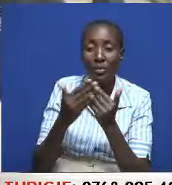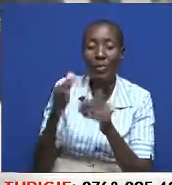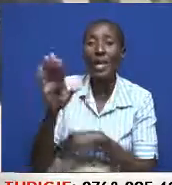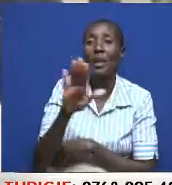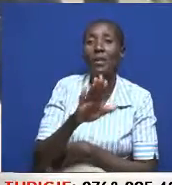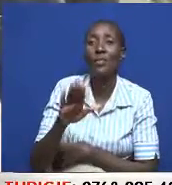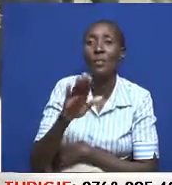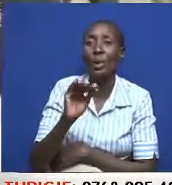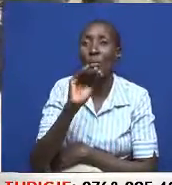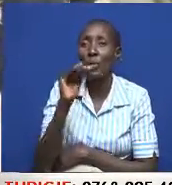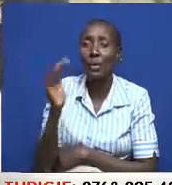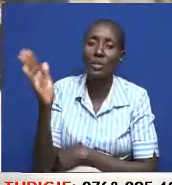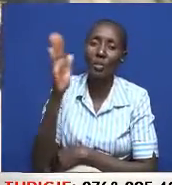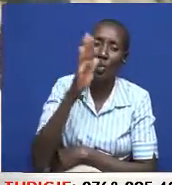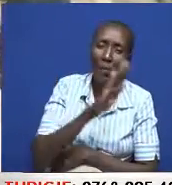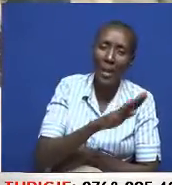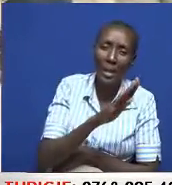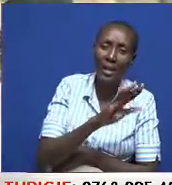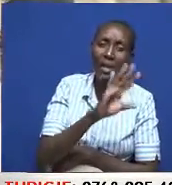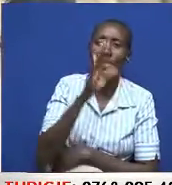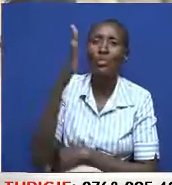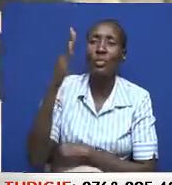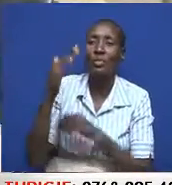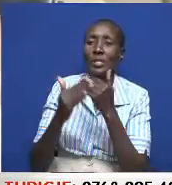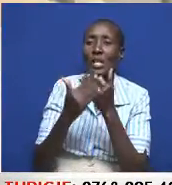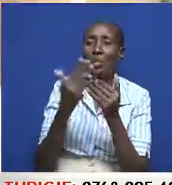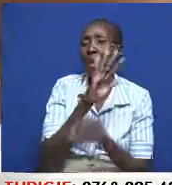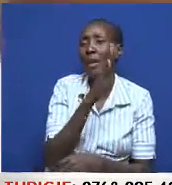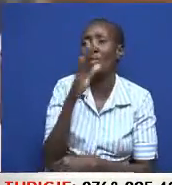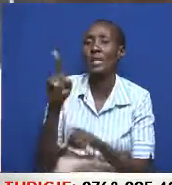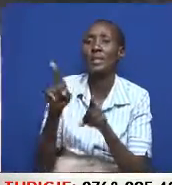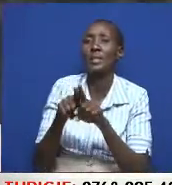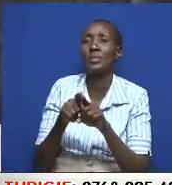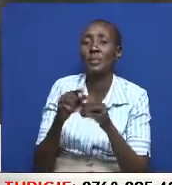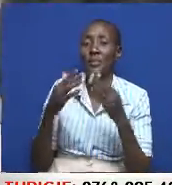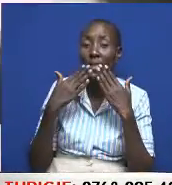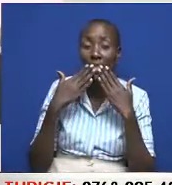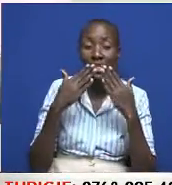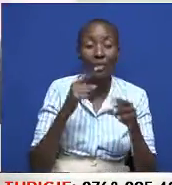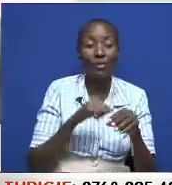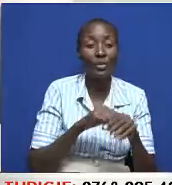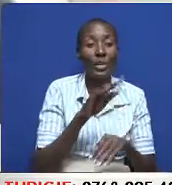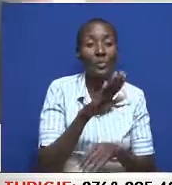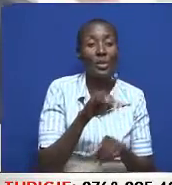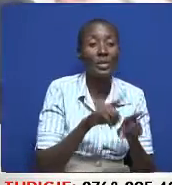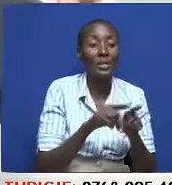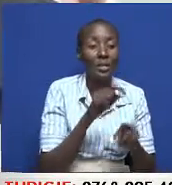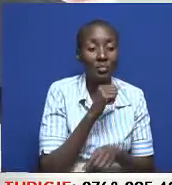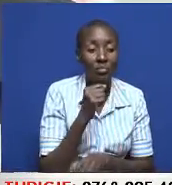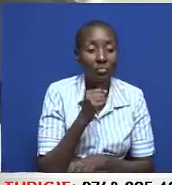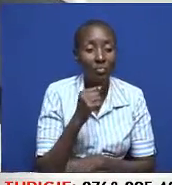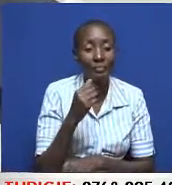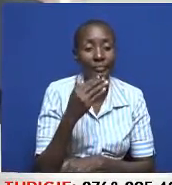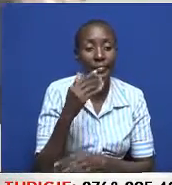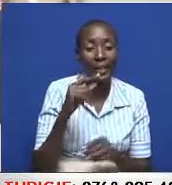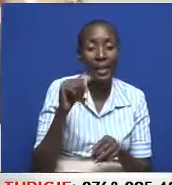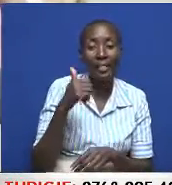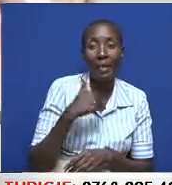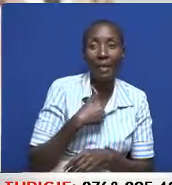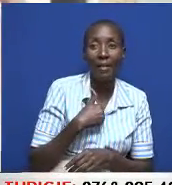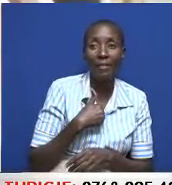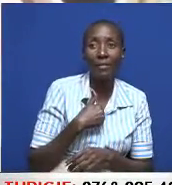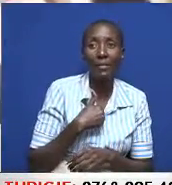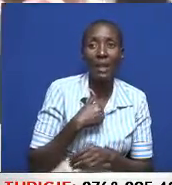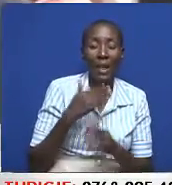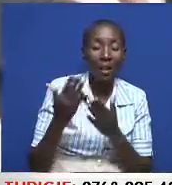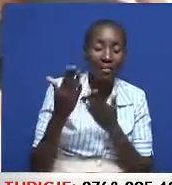ili tuweze kulinda misitu yetu. Shukrani sana kwa muda wako. Sema kidogo hivi. Pia yupo na mzee upande wa jeu. Mzee kivyako, tunaamini kwamba mmeweza kupeleka malalamisho yao